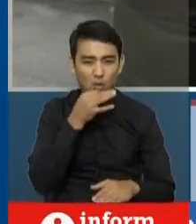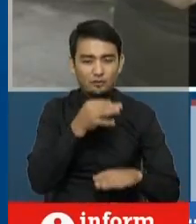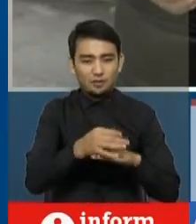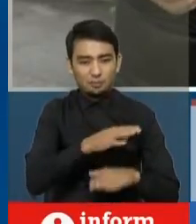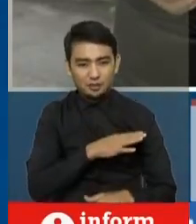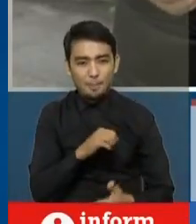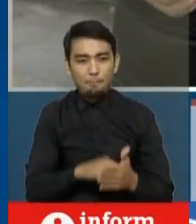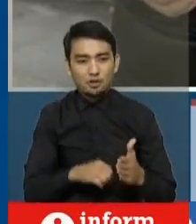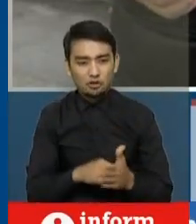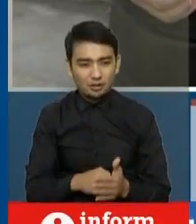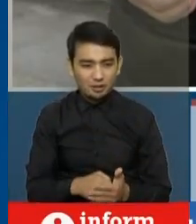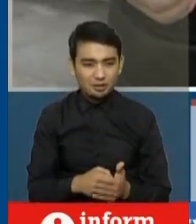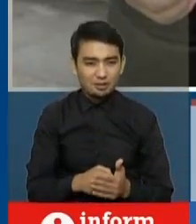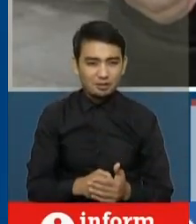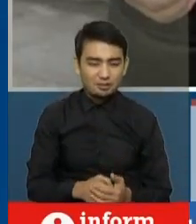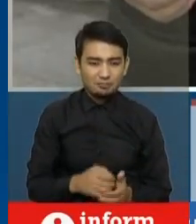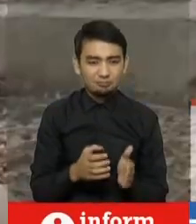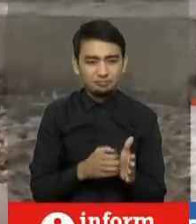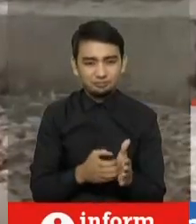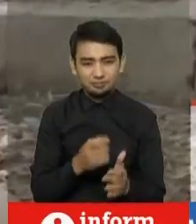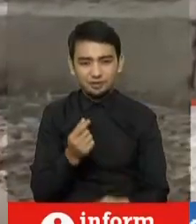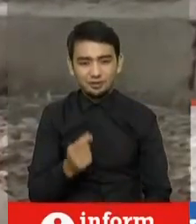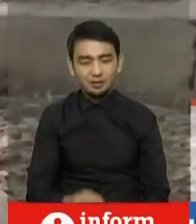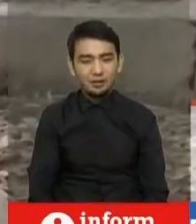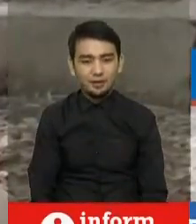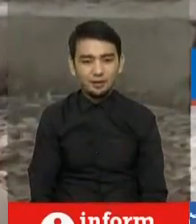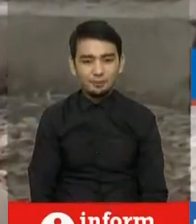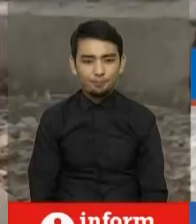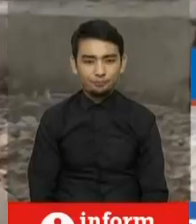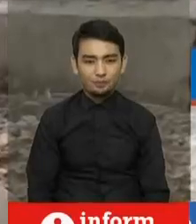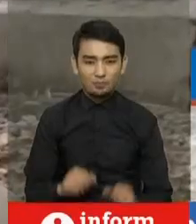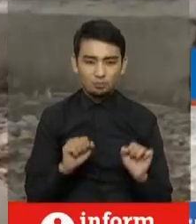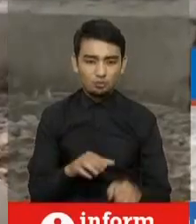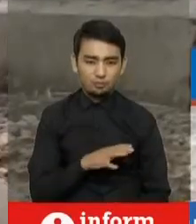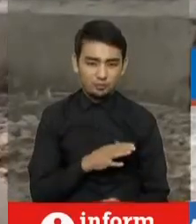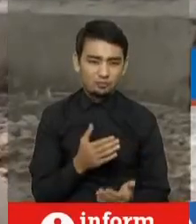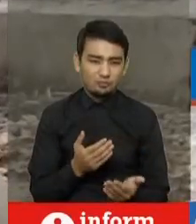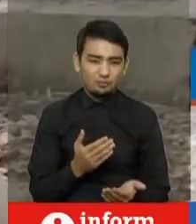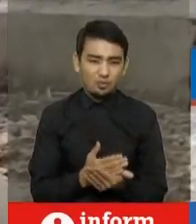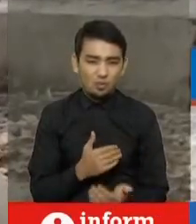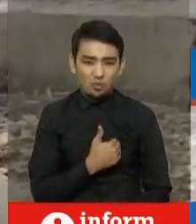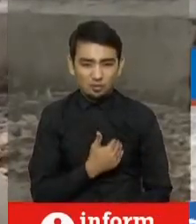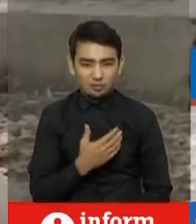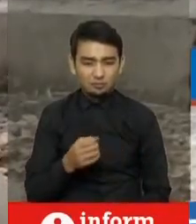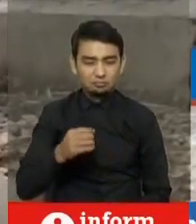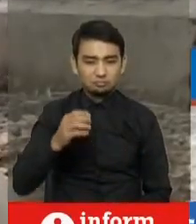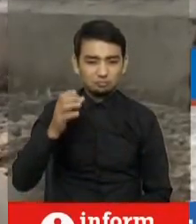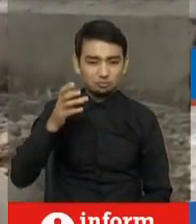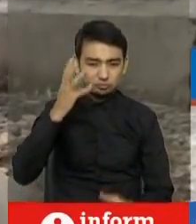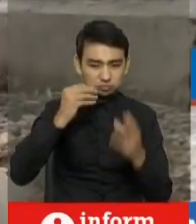что причина, скорее всего, в недостатке денег. Может быть, хотят как-то образование, карьеру, и только потом